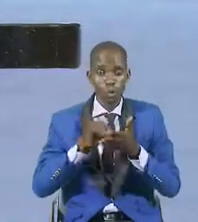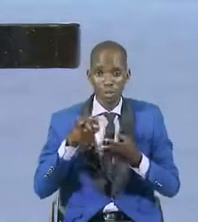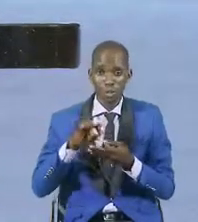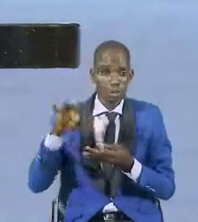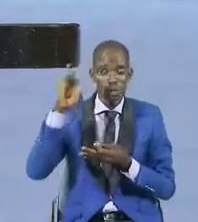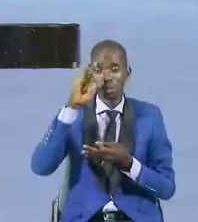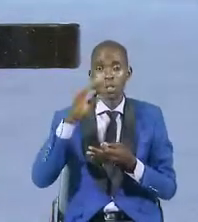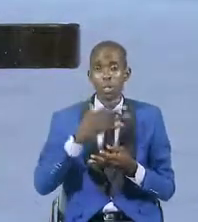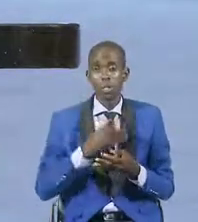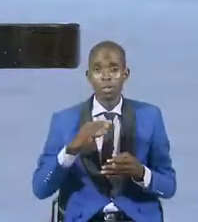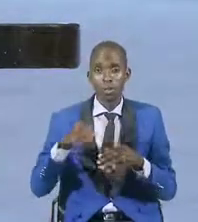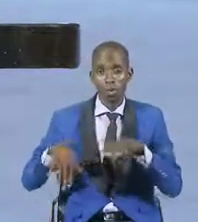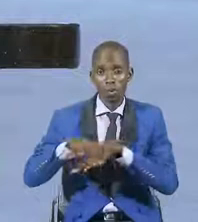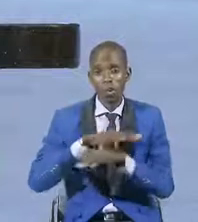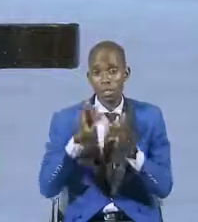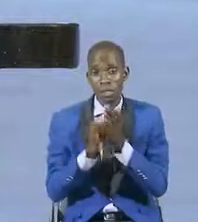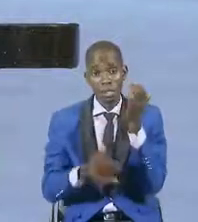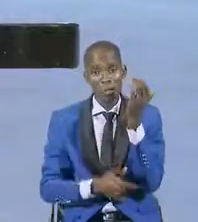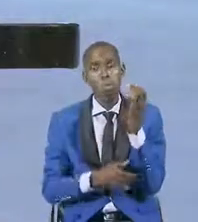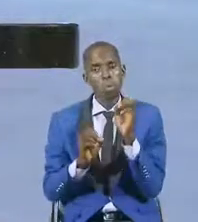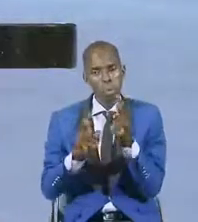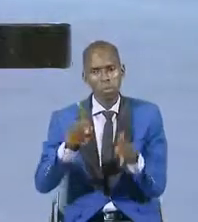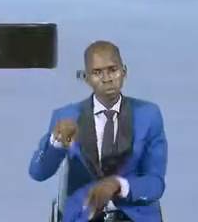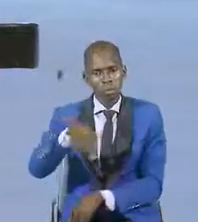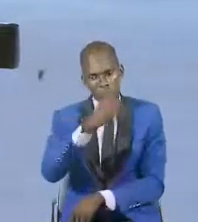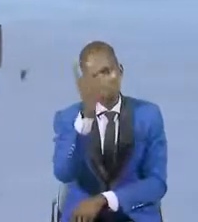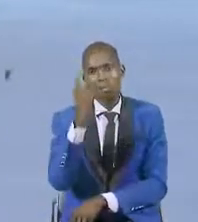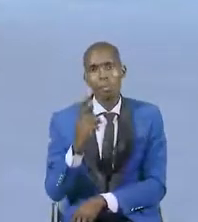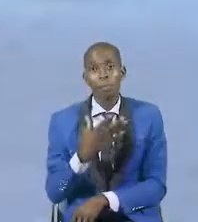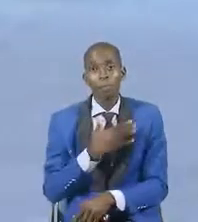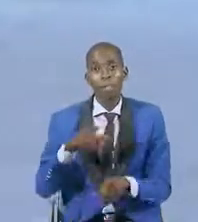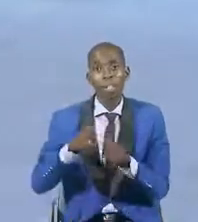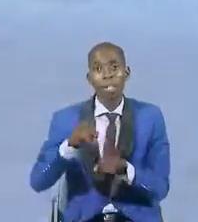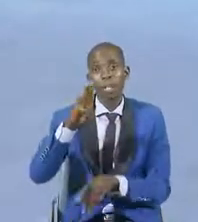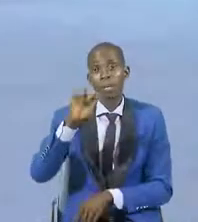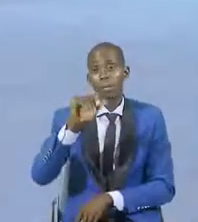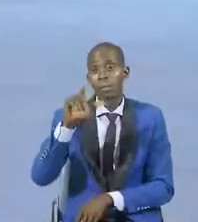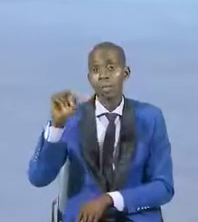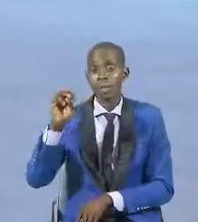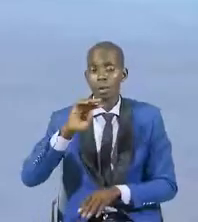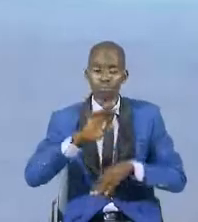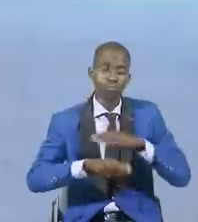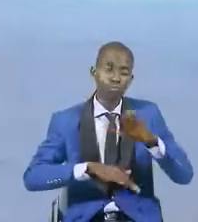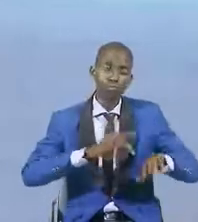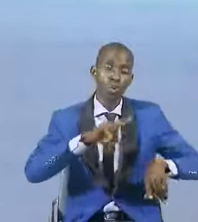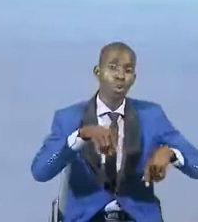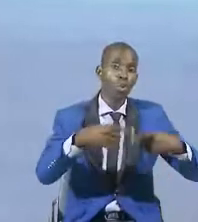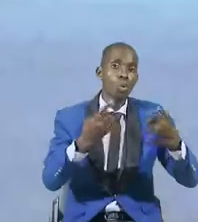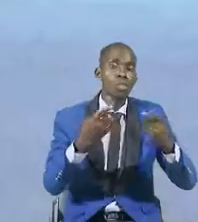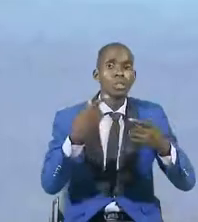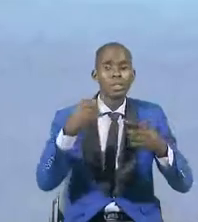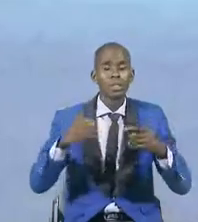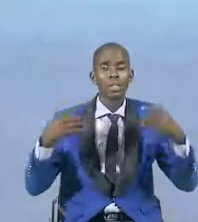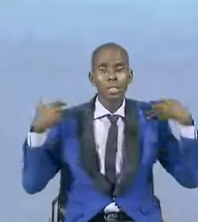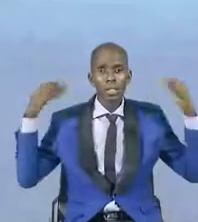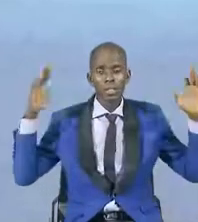contrôle de ton esprit, de ton âme sur cette tentation. Vas-y donc. Et étant allé, un